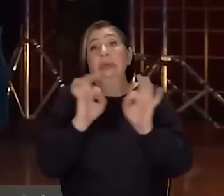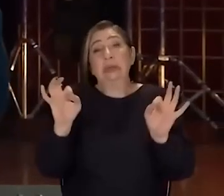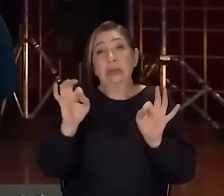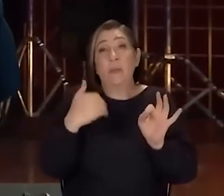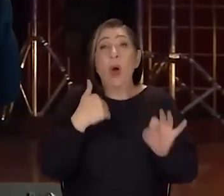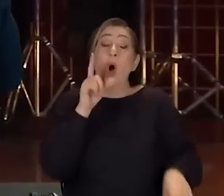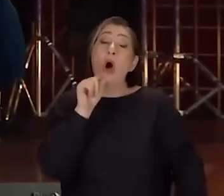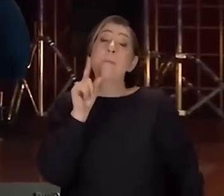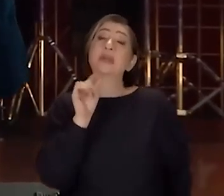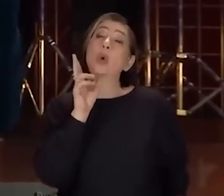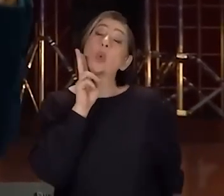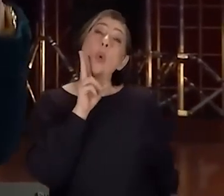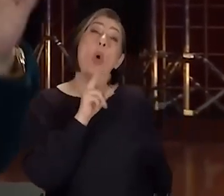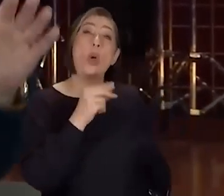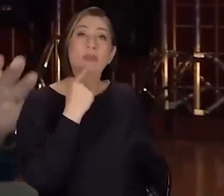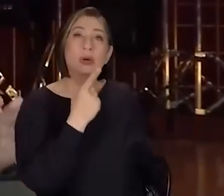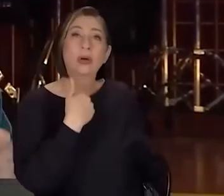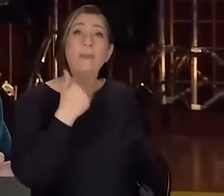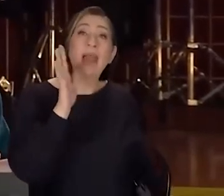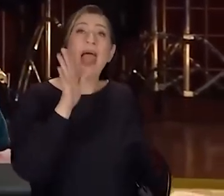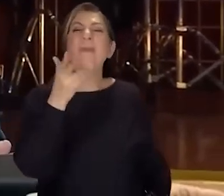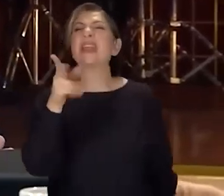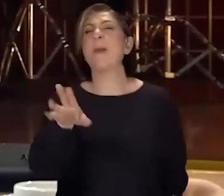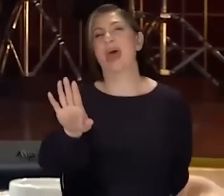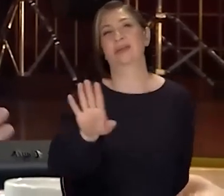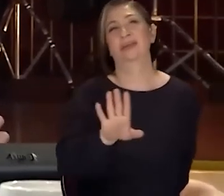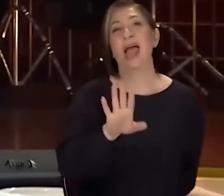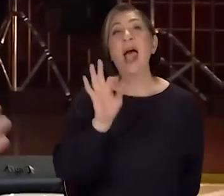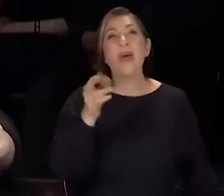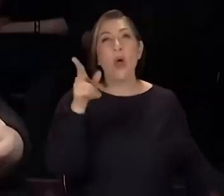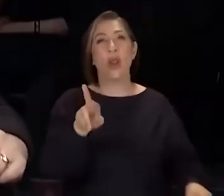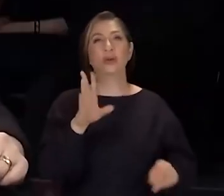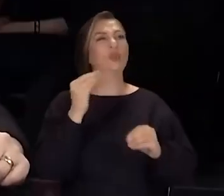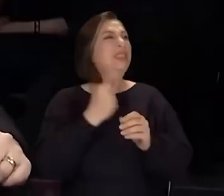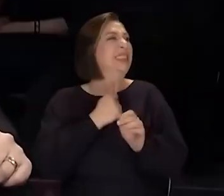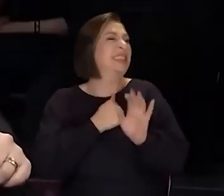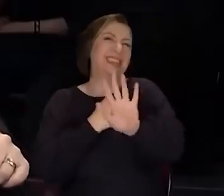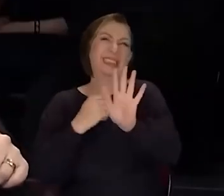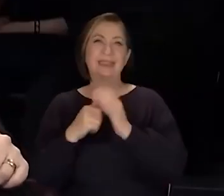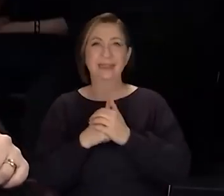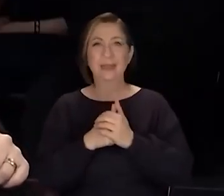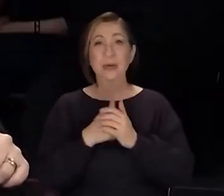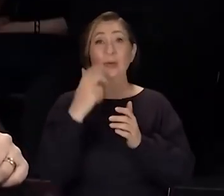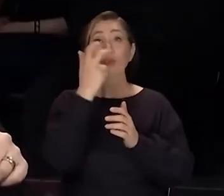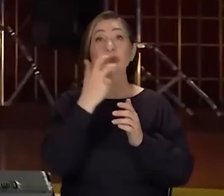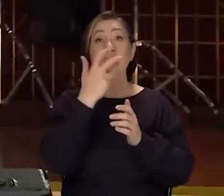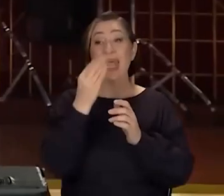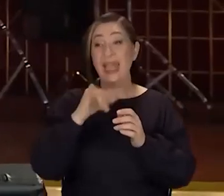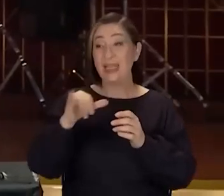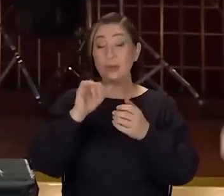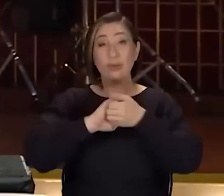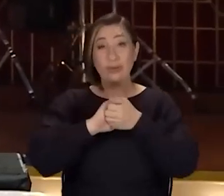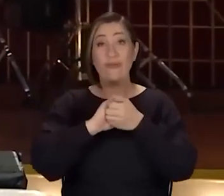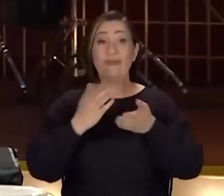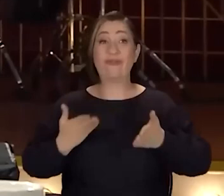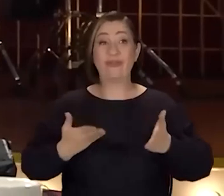Ben 11'de uyuyorum diyor. Ben de diyorum ki hemen geber. Hemen geber, çok sıkıcı. Müzisyenin en yakın dostu fırınlardır.